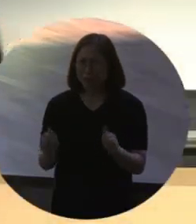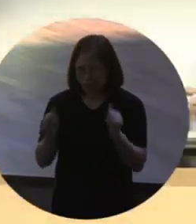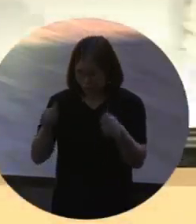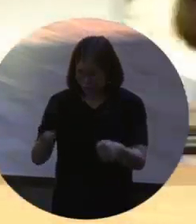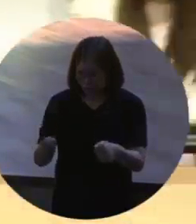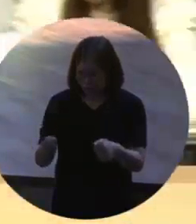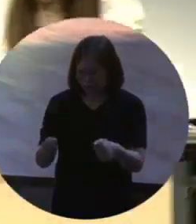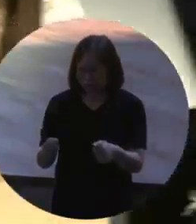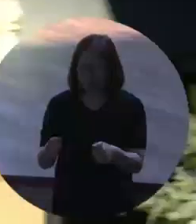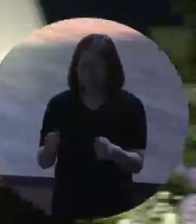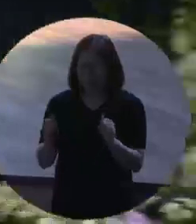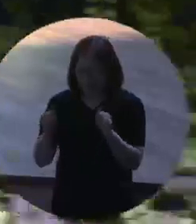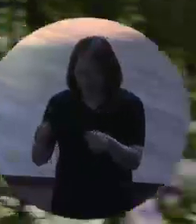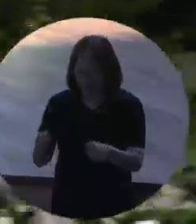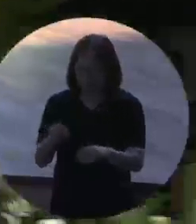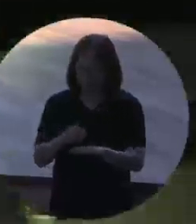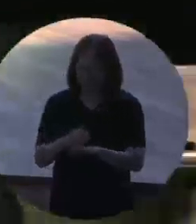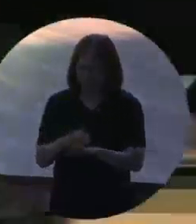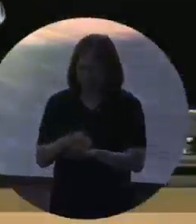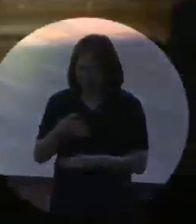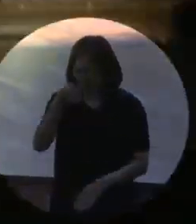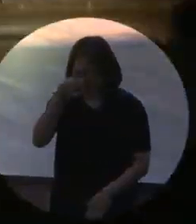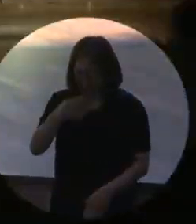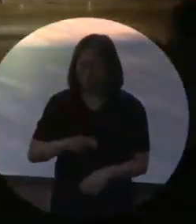안녕하세요. 안녕하세요.